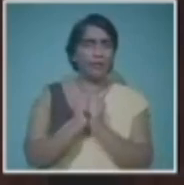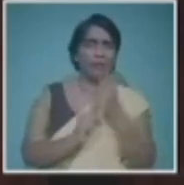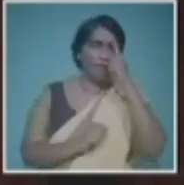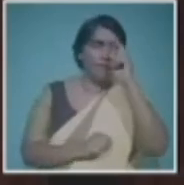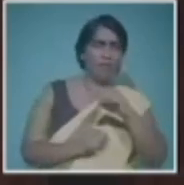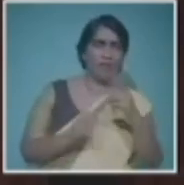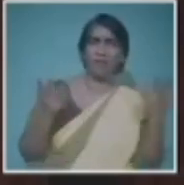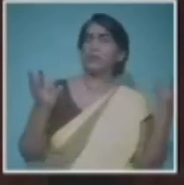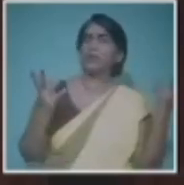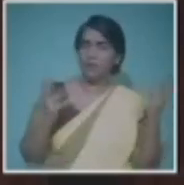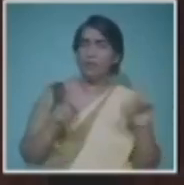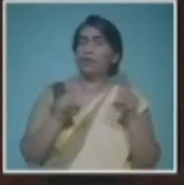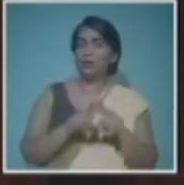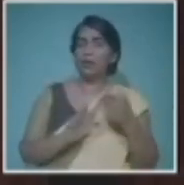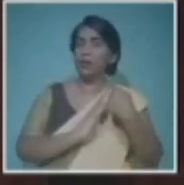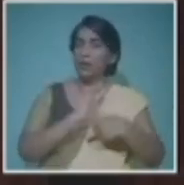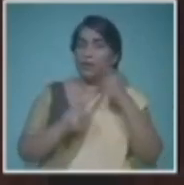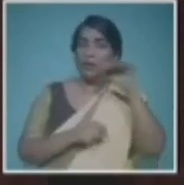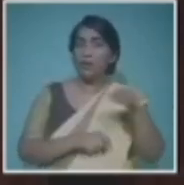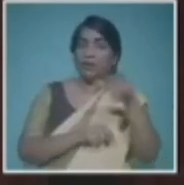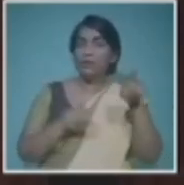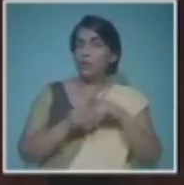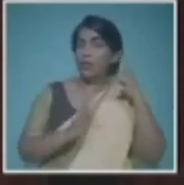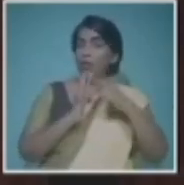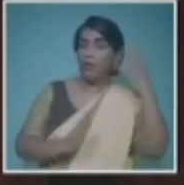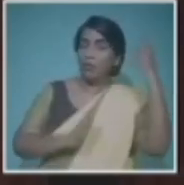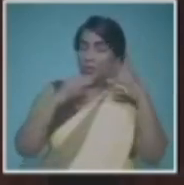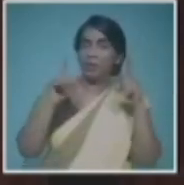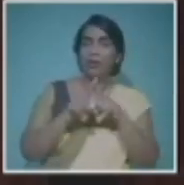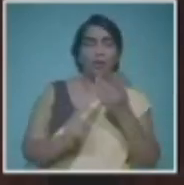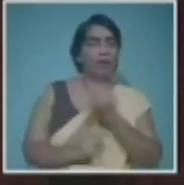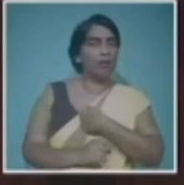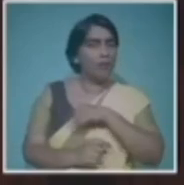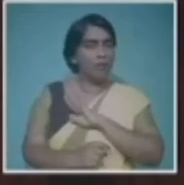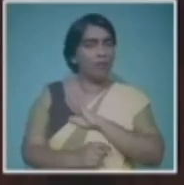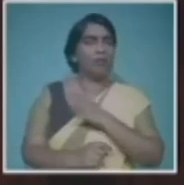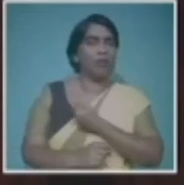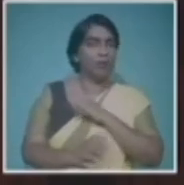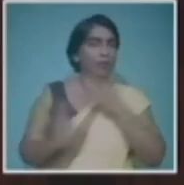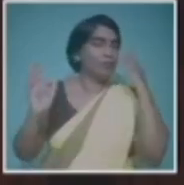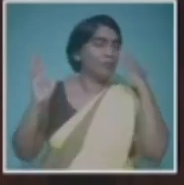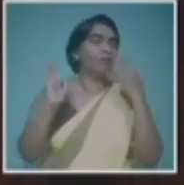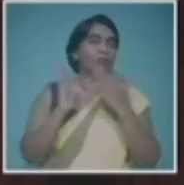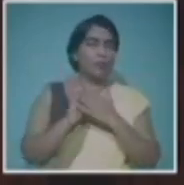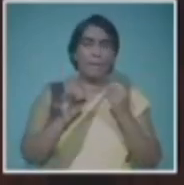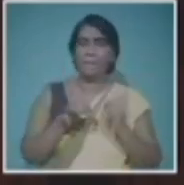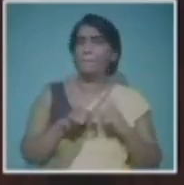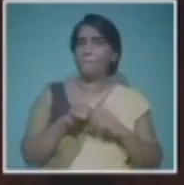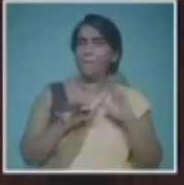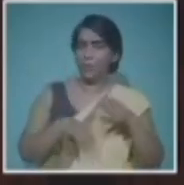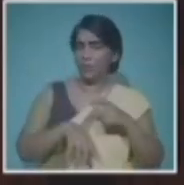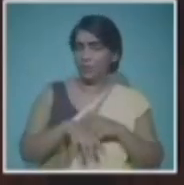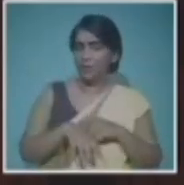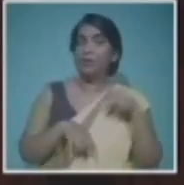අවිශ්වාසයට භාජනය වෙලා. ඒක නිසා මේ ලාංකේය ජන සමාජය විතරක් නෙවෙයි ජාත්‍යන්තරවත් මේ භික්ෂුන් සහ භික්ෂුත්වය සම්බන්ධව ප්‍රශ්නයක් තියෙන වෙලාවක්